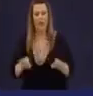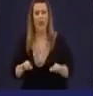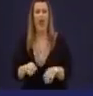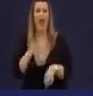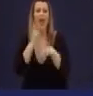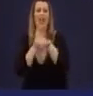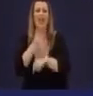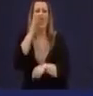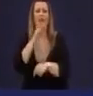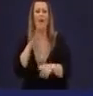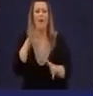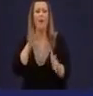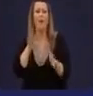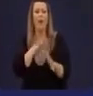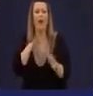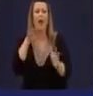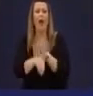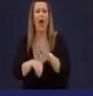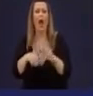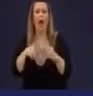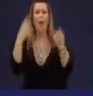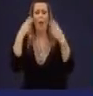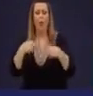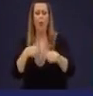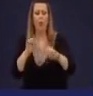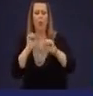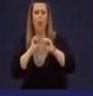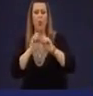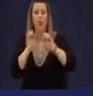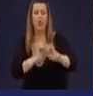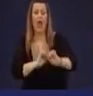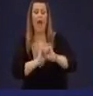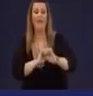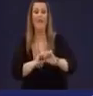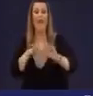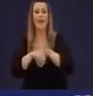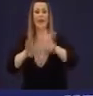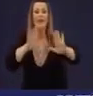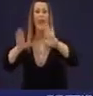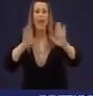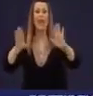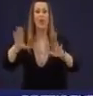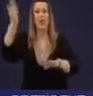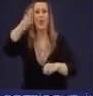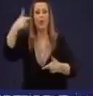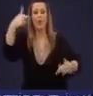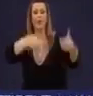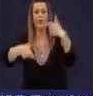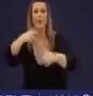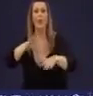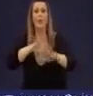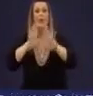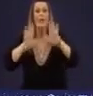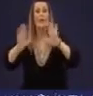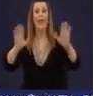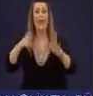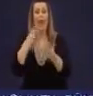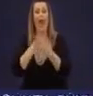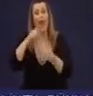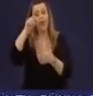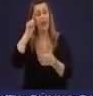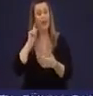dəfə beynəlxalq müdafiə sərgisinə ev sahibliyi edib. Xüsusilə ADEX 2016 beynəlxalq müdafiə sərgisi də göstərdi ki,